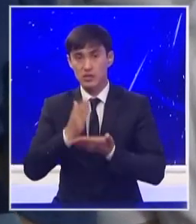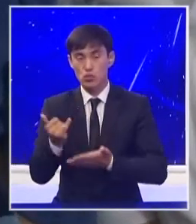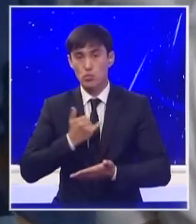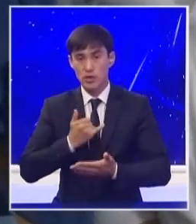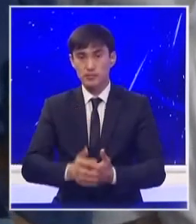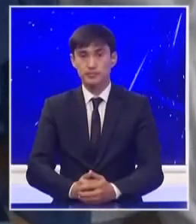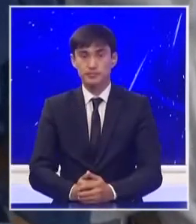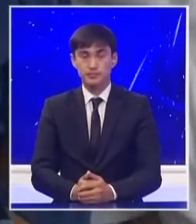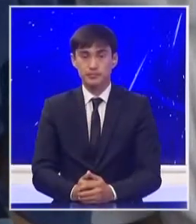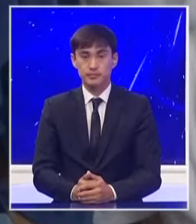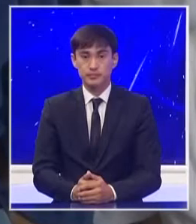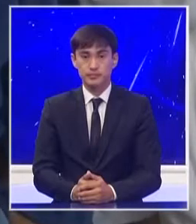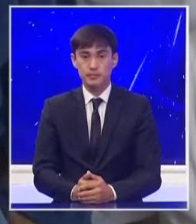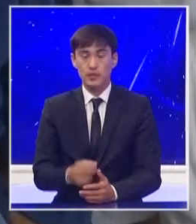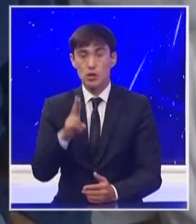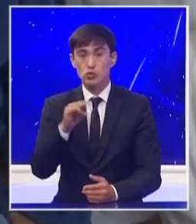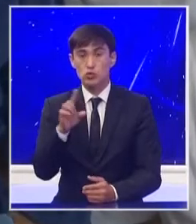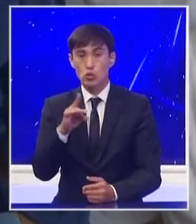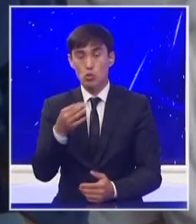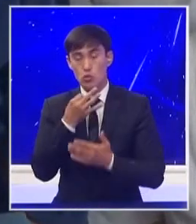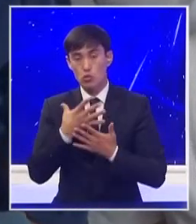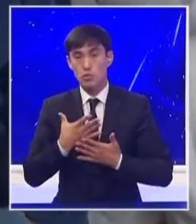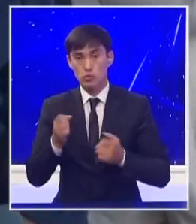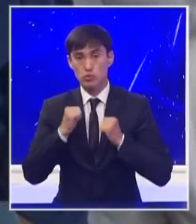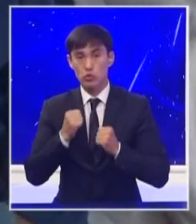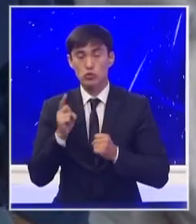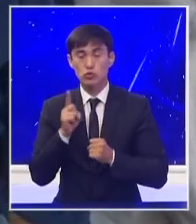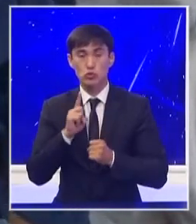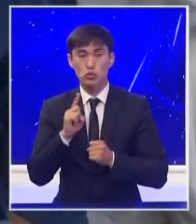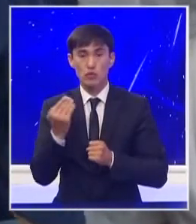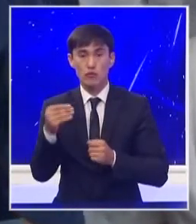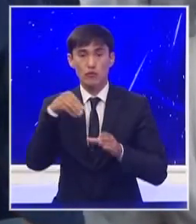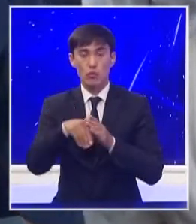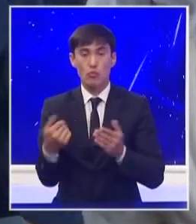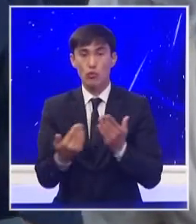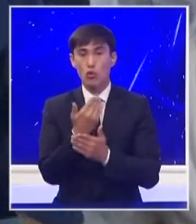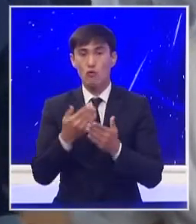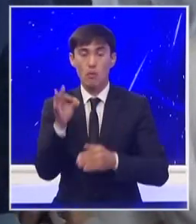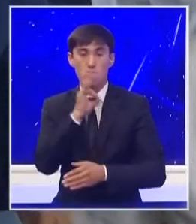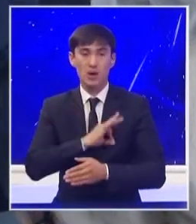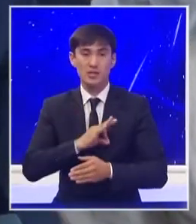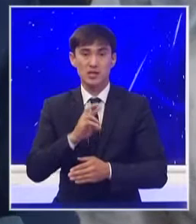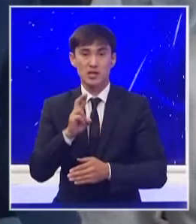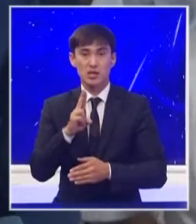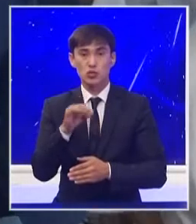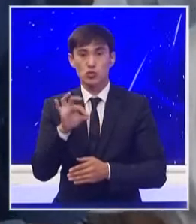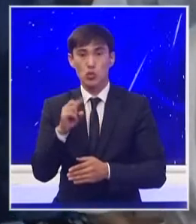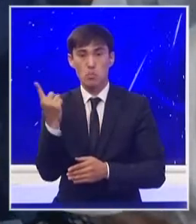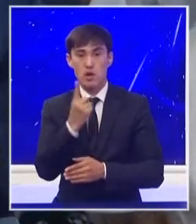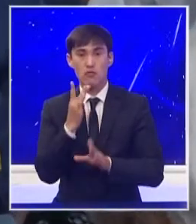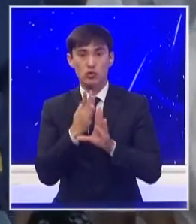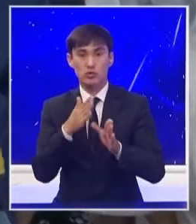меня выигрышные. Дзюдо – мой любимый вид спорта из-за того, что в нем много полезного. Дзюдо первым